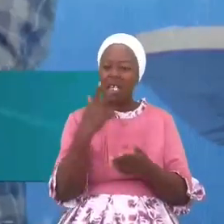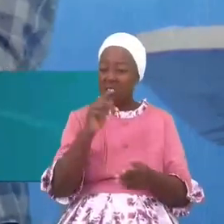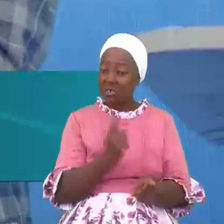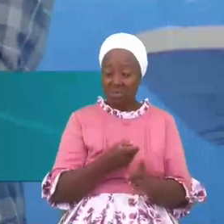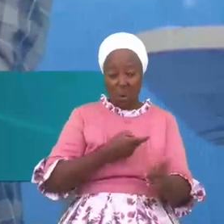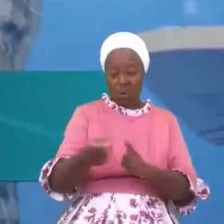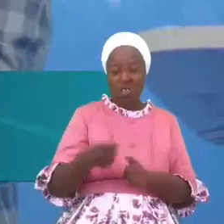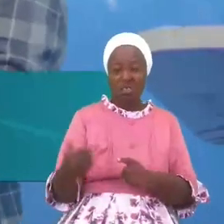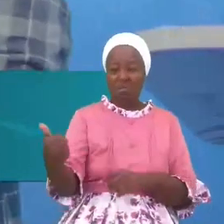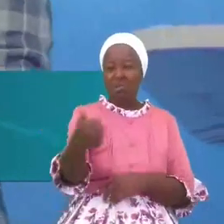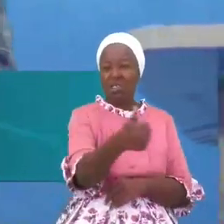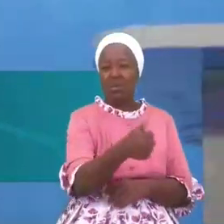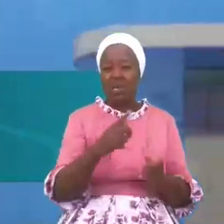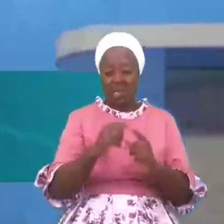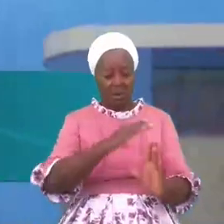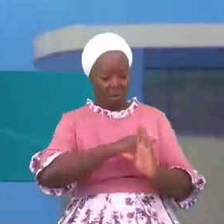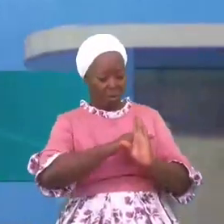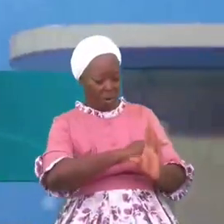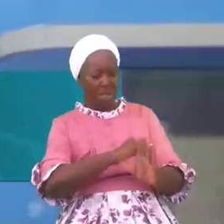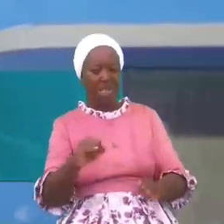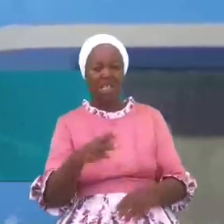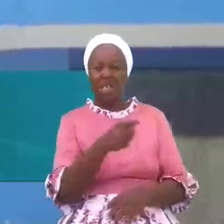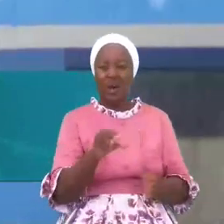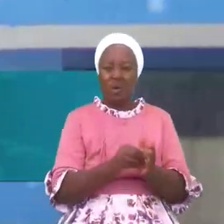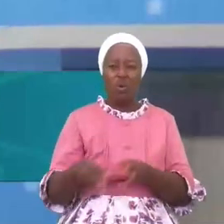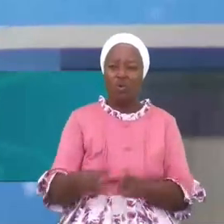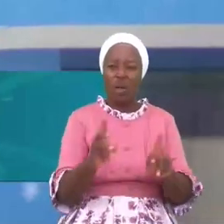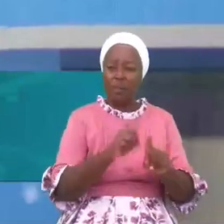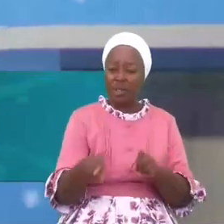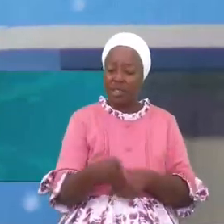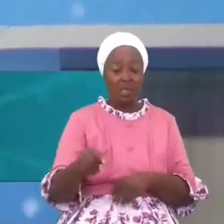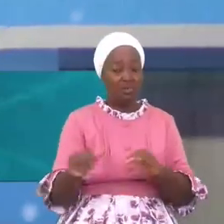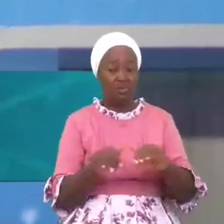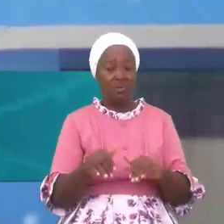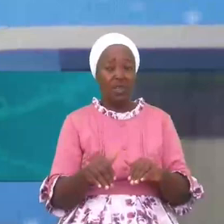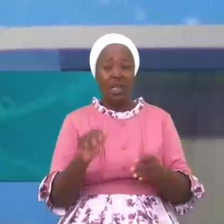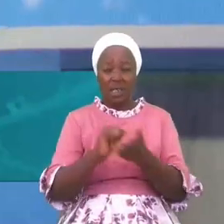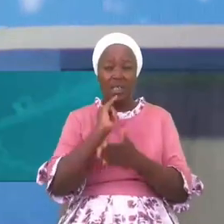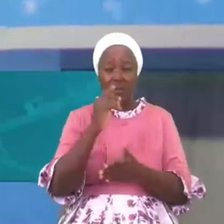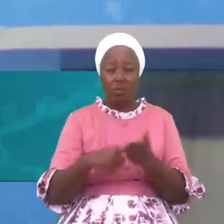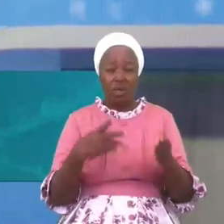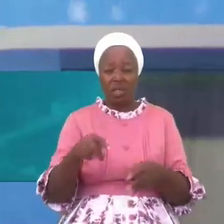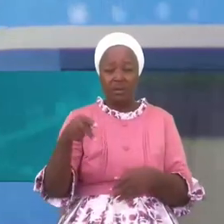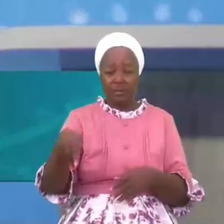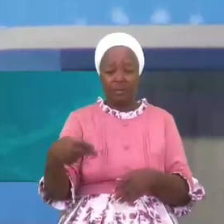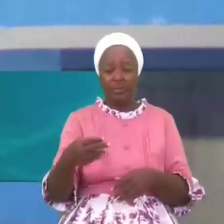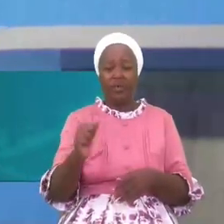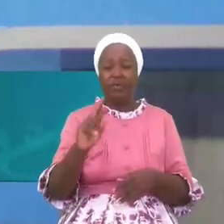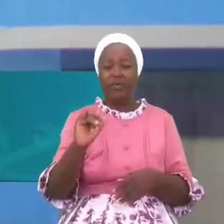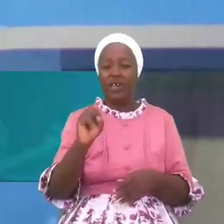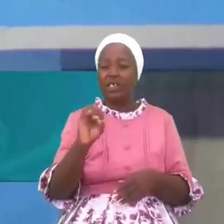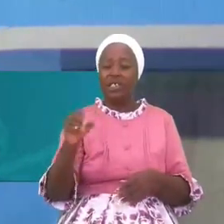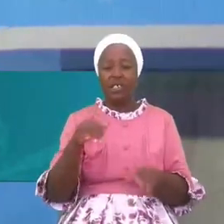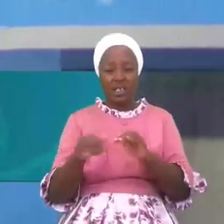mal. Elles ne savent pas qu'elles bloquent. Mais elles le font. C'est ce que les pharisiens ont fait quand Christ est